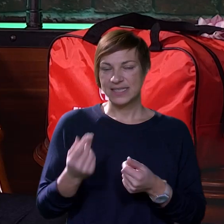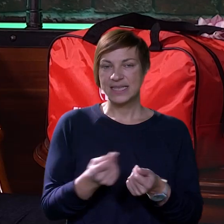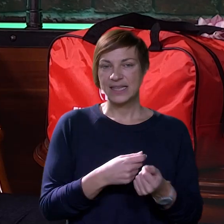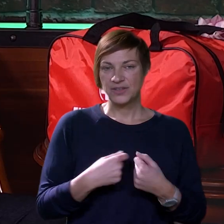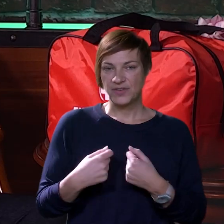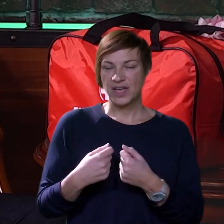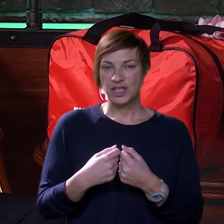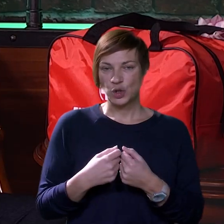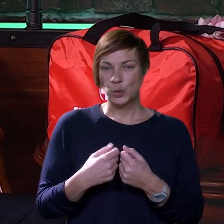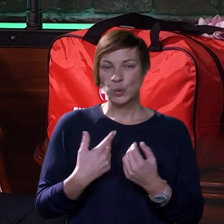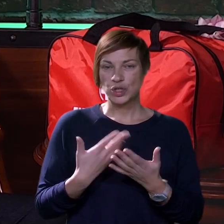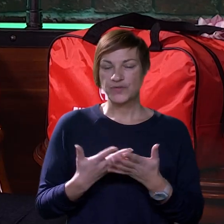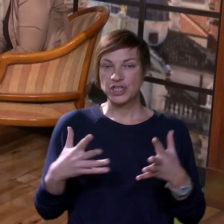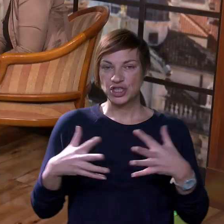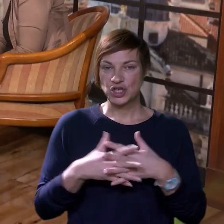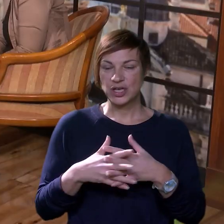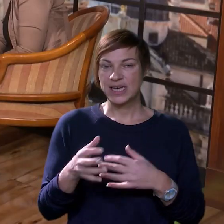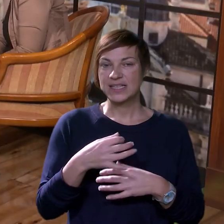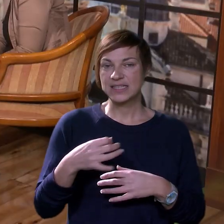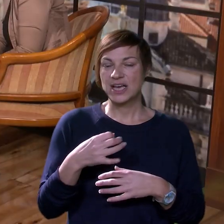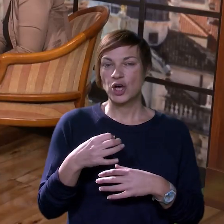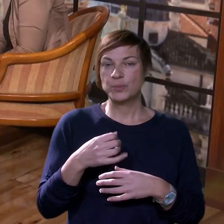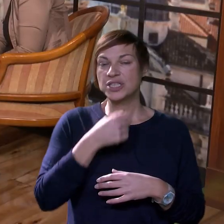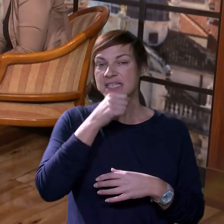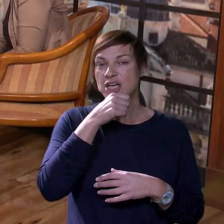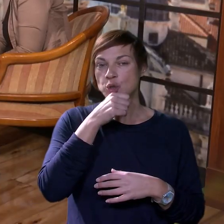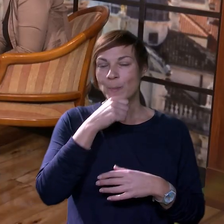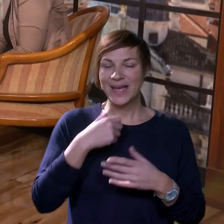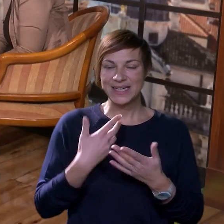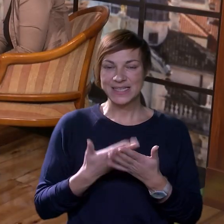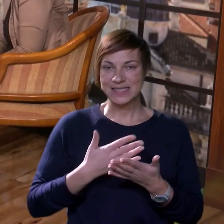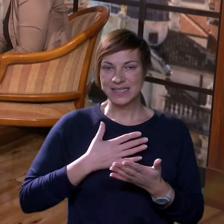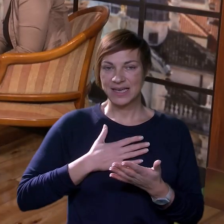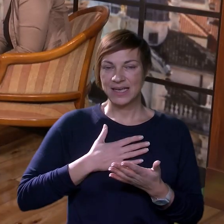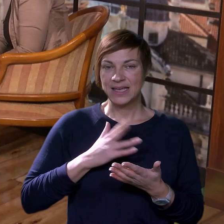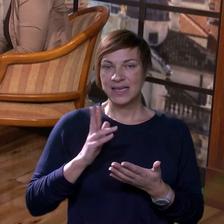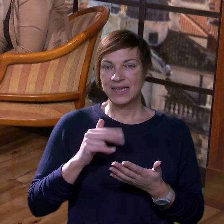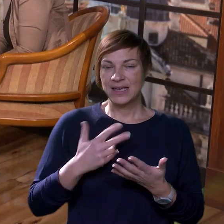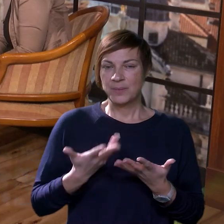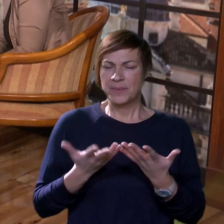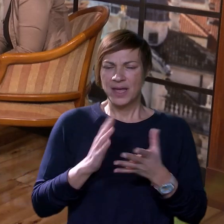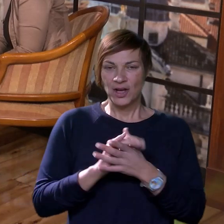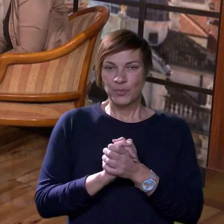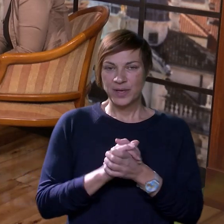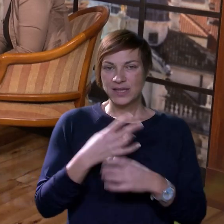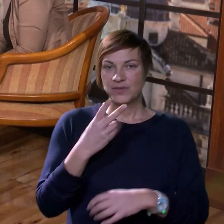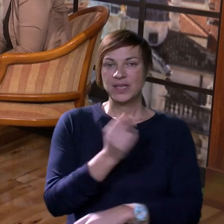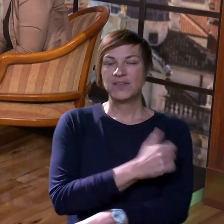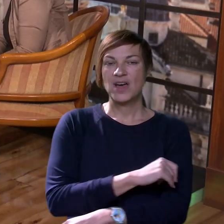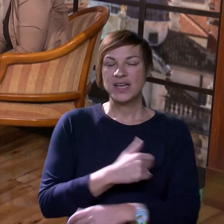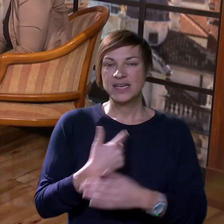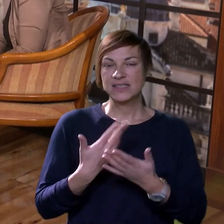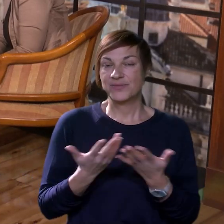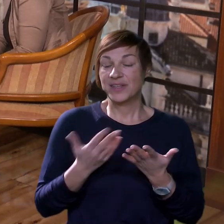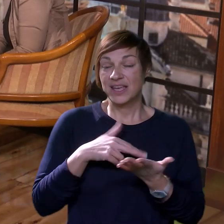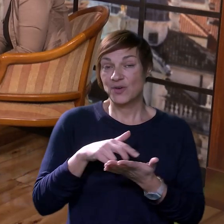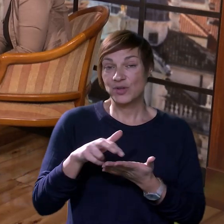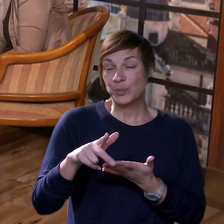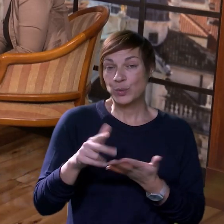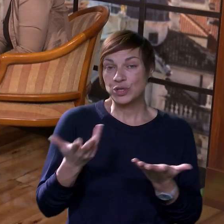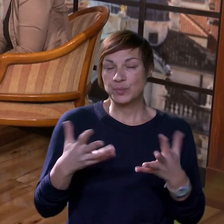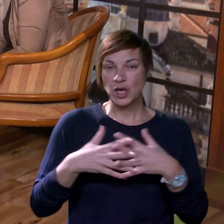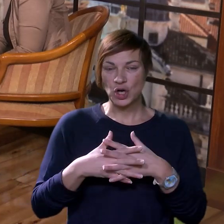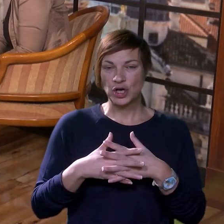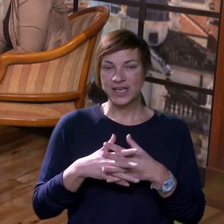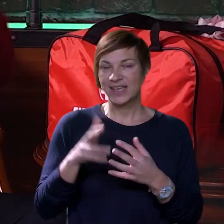142 društva, što gradska, što općinska, što županijska. Mm. Ja imam, toliko sam stekao prijatelja ovih 12 godina, gdje god pođem u